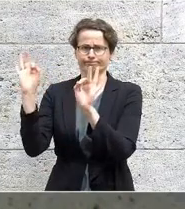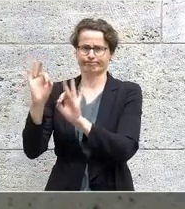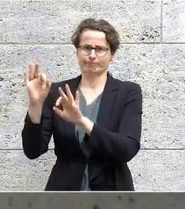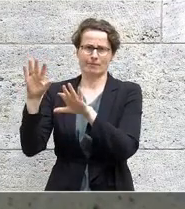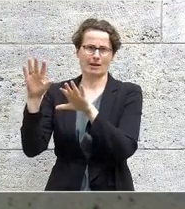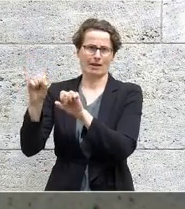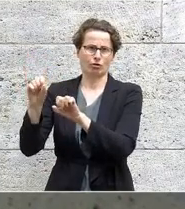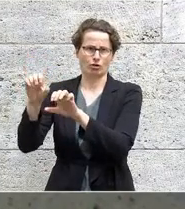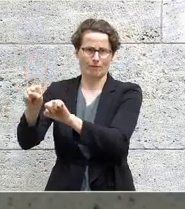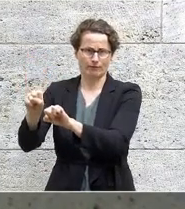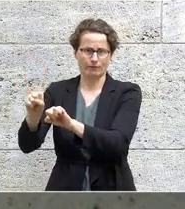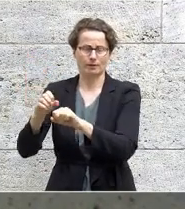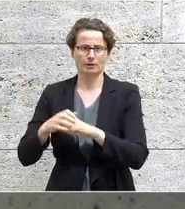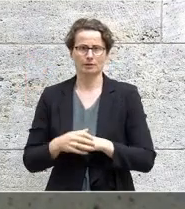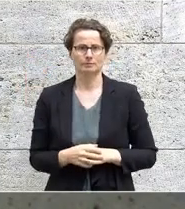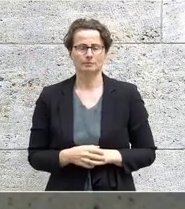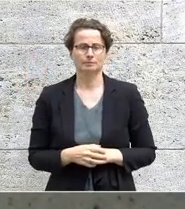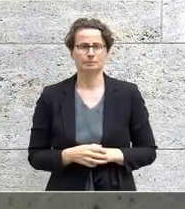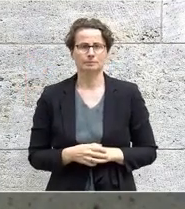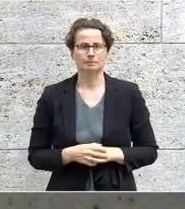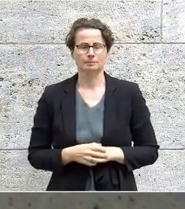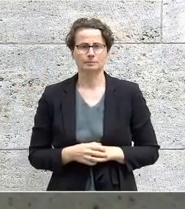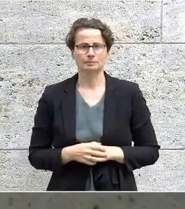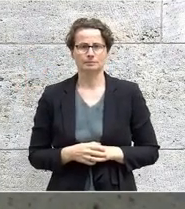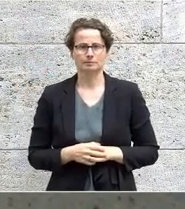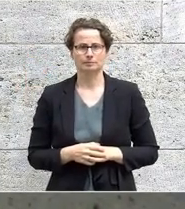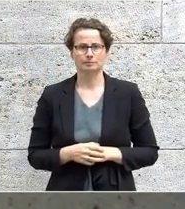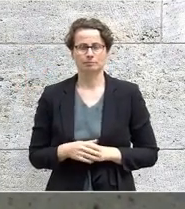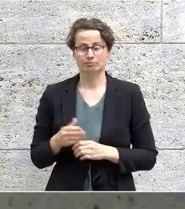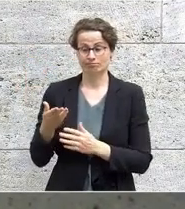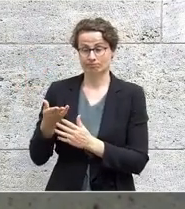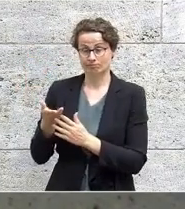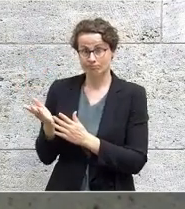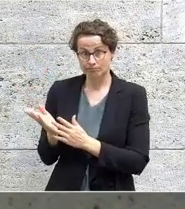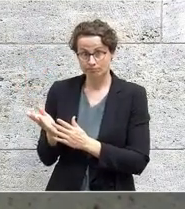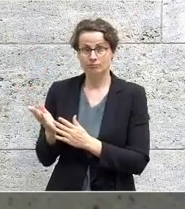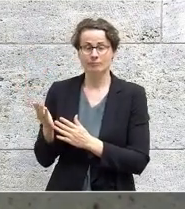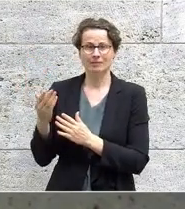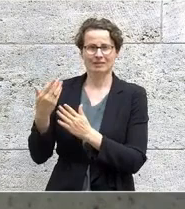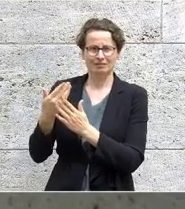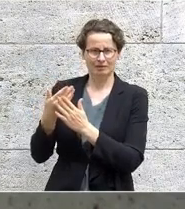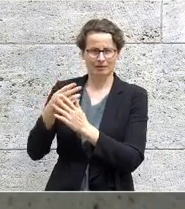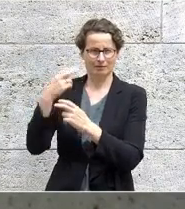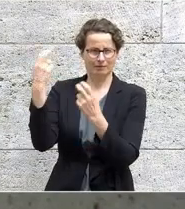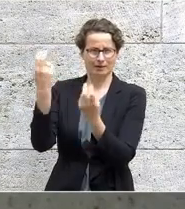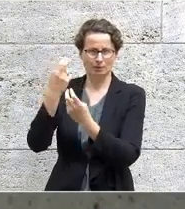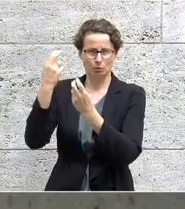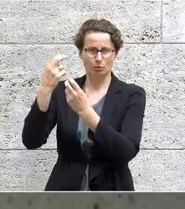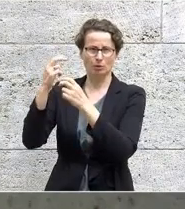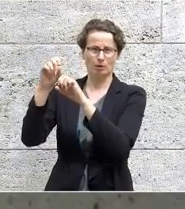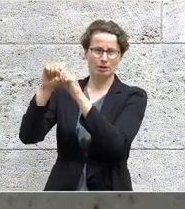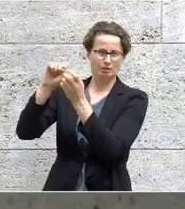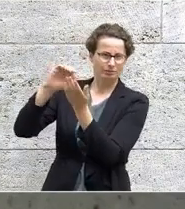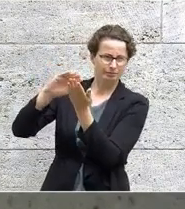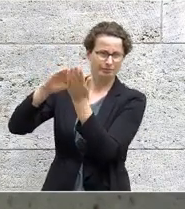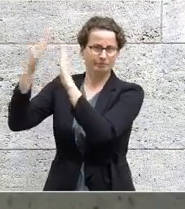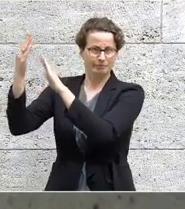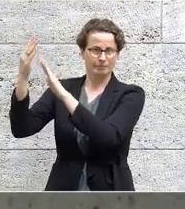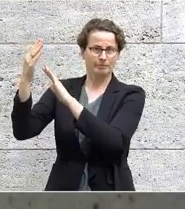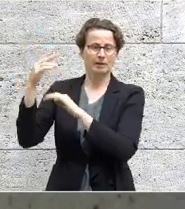Schreckensherrschaft dagegen zu wehren und die an den Umsturzversuch des 20. Juli